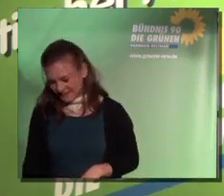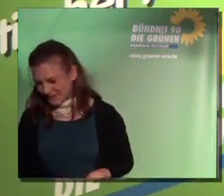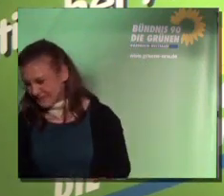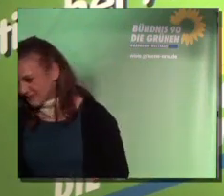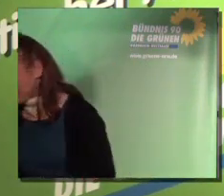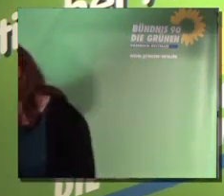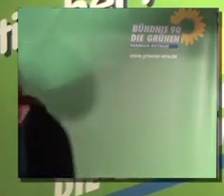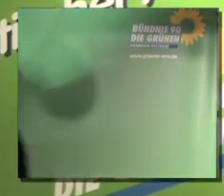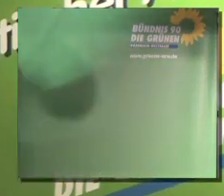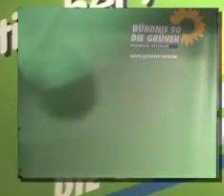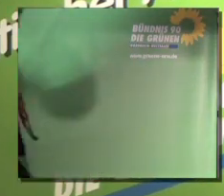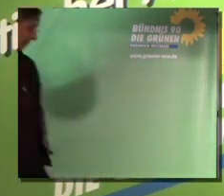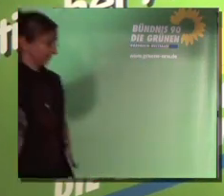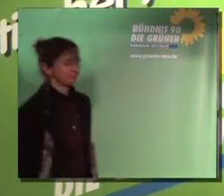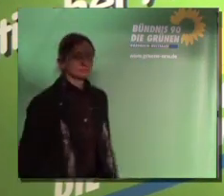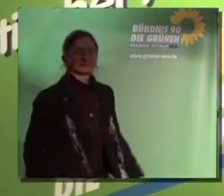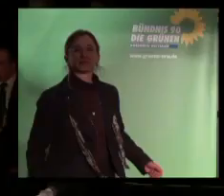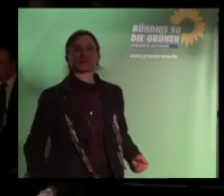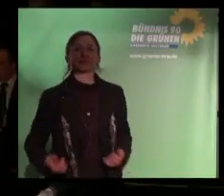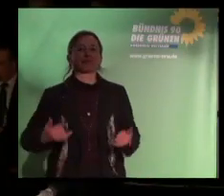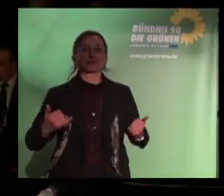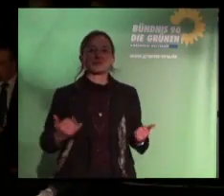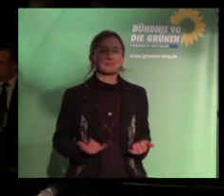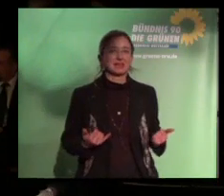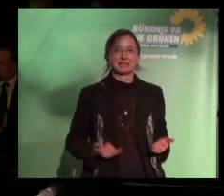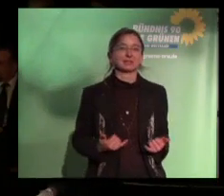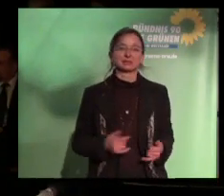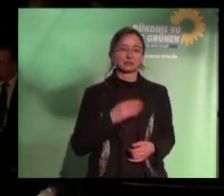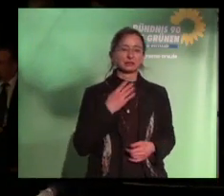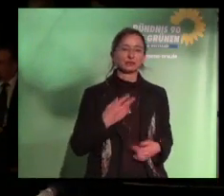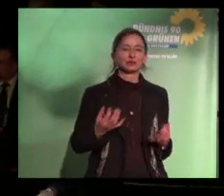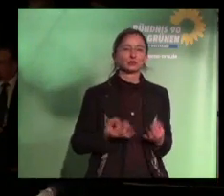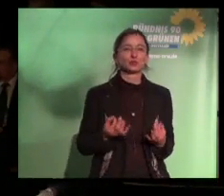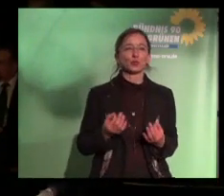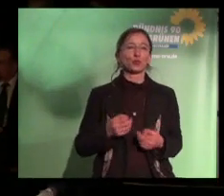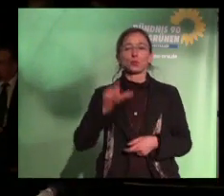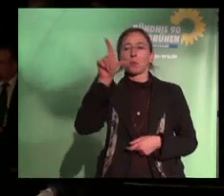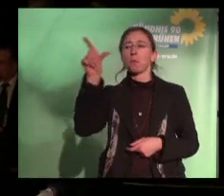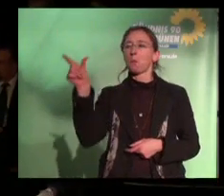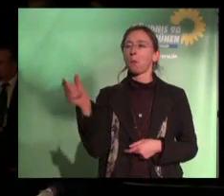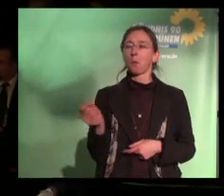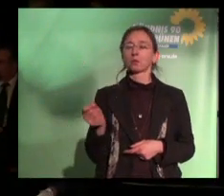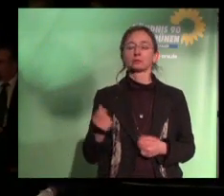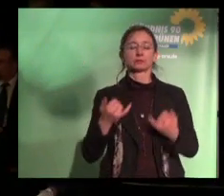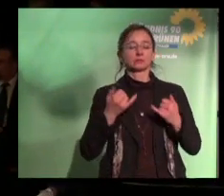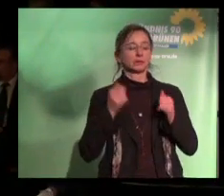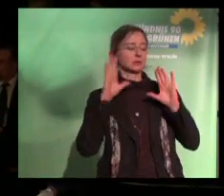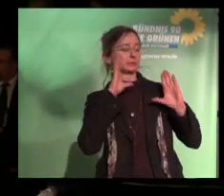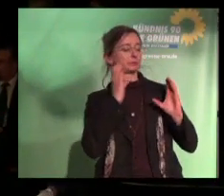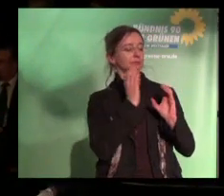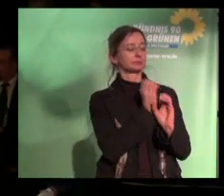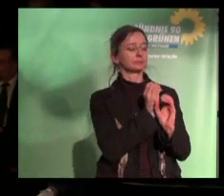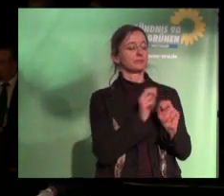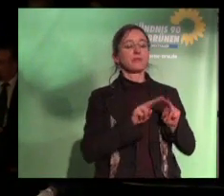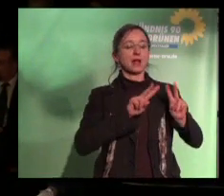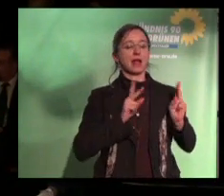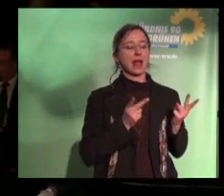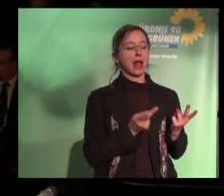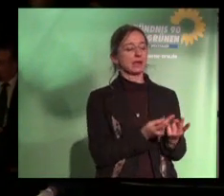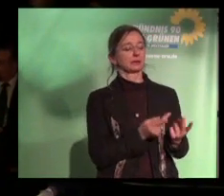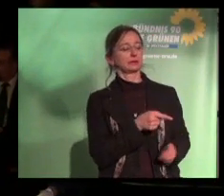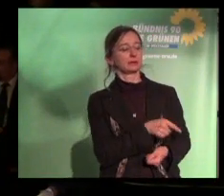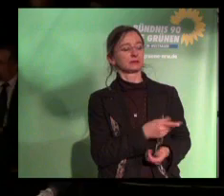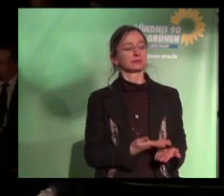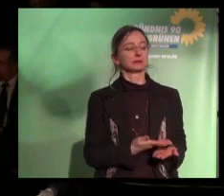Aber jetzt geht es nicht so um den Mond, sondern es geht um die Erde und auch das, was dazwischen ist. Und da hatten wir ja gerade, das habt ihr auch eben angesprochen, den Rücktritt des